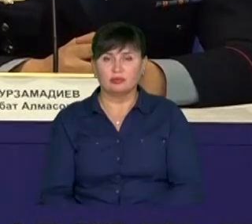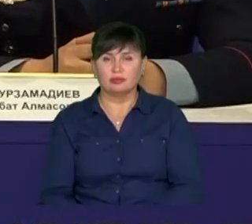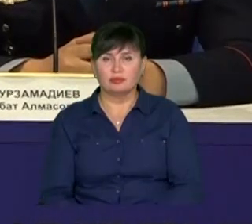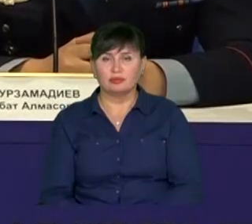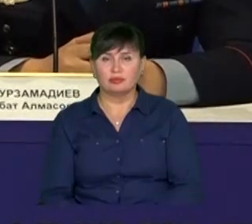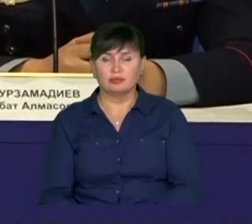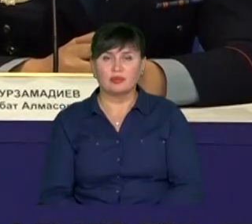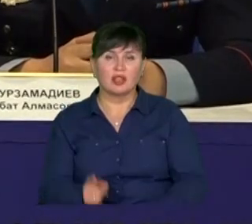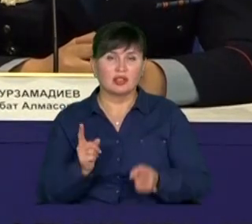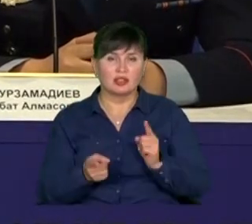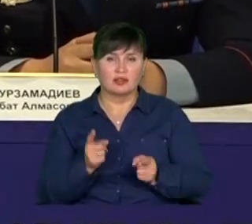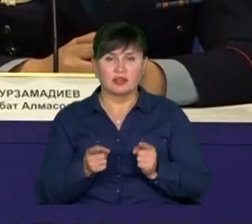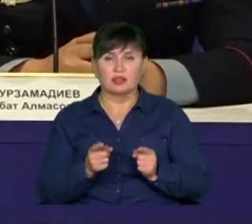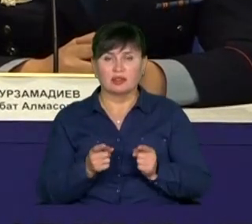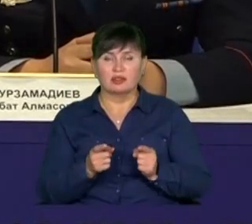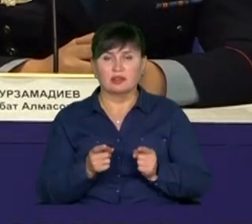Действительно,